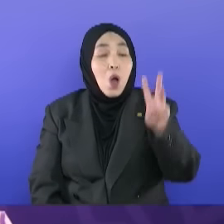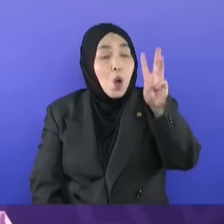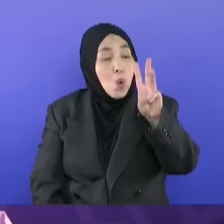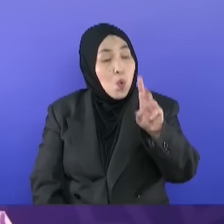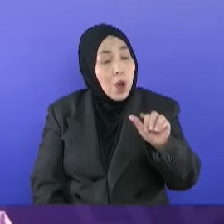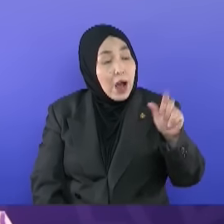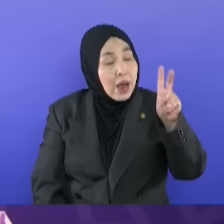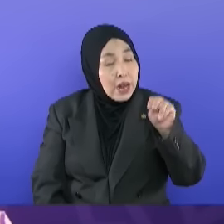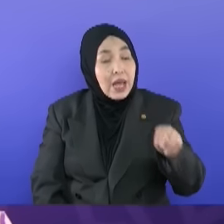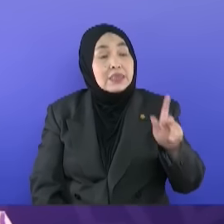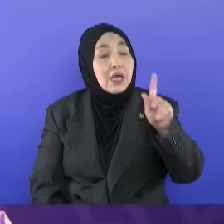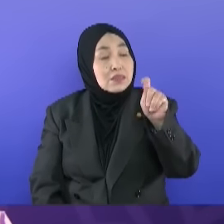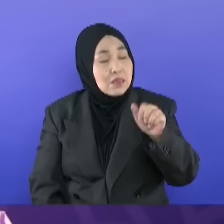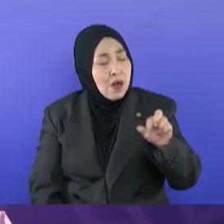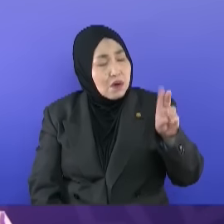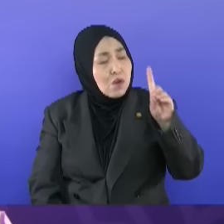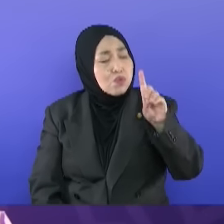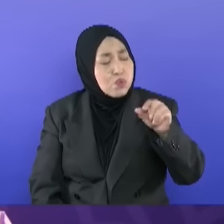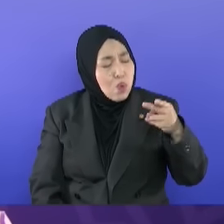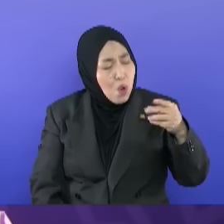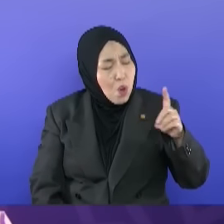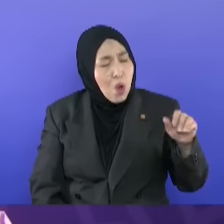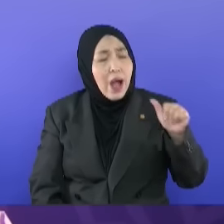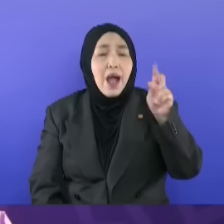Walan tardal